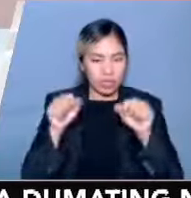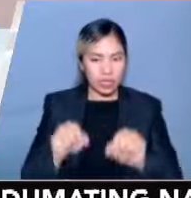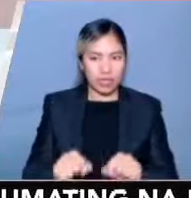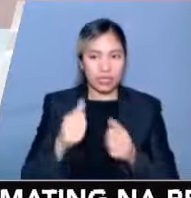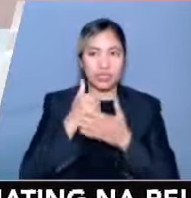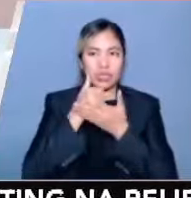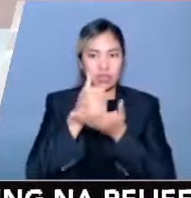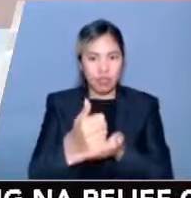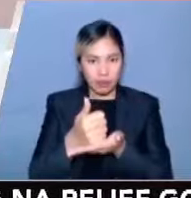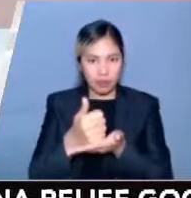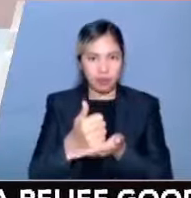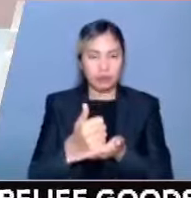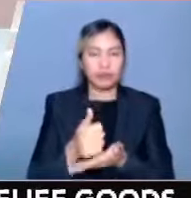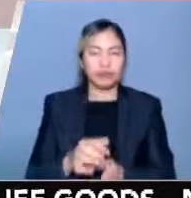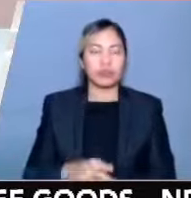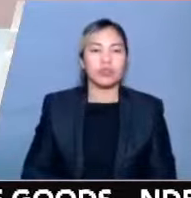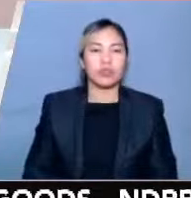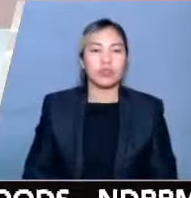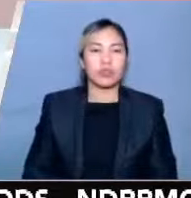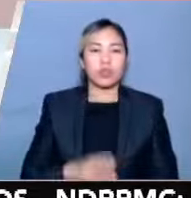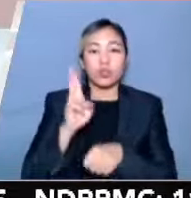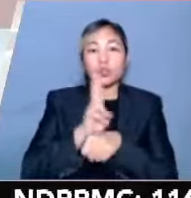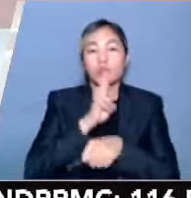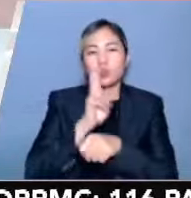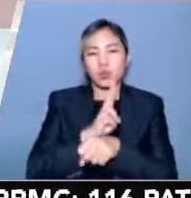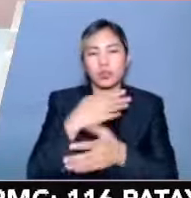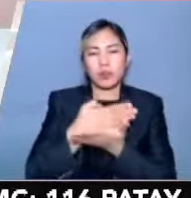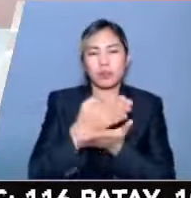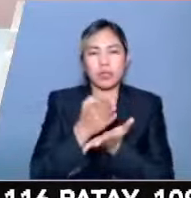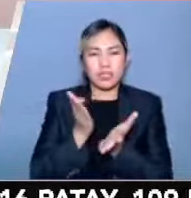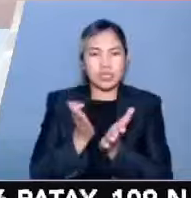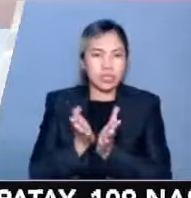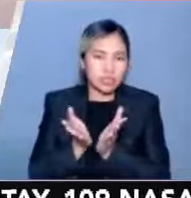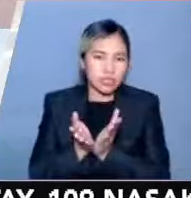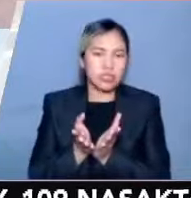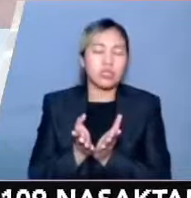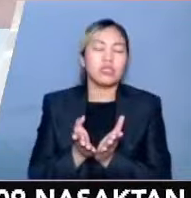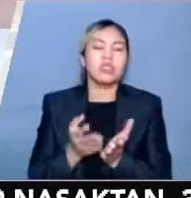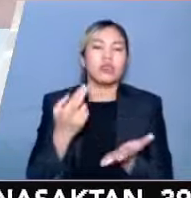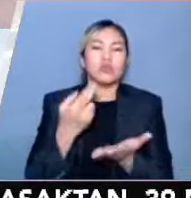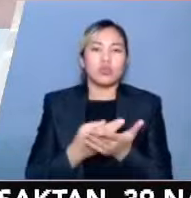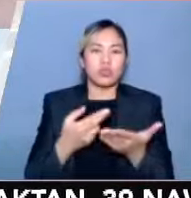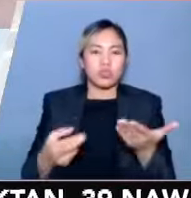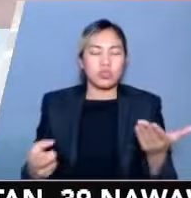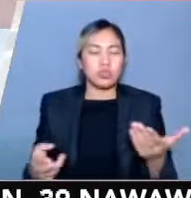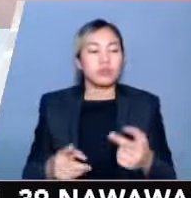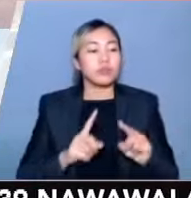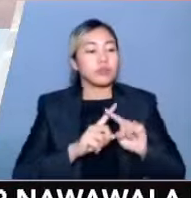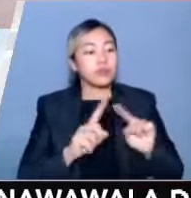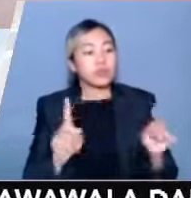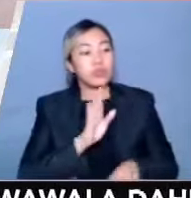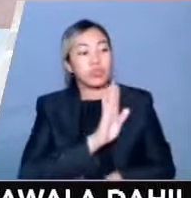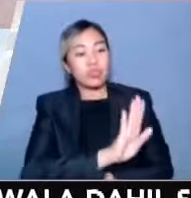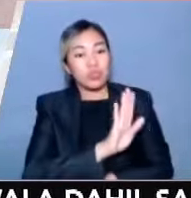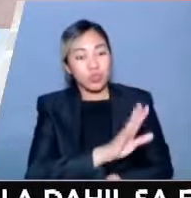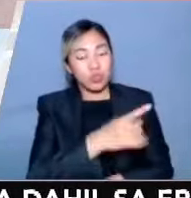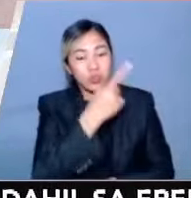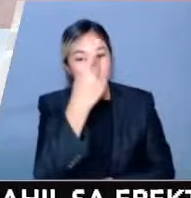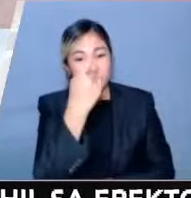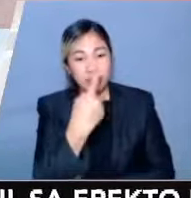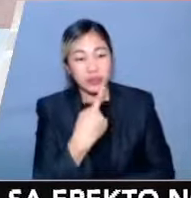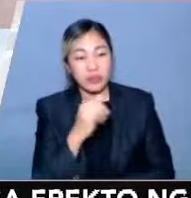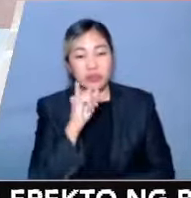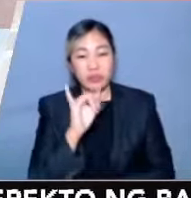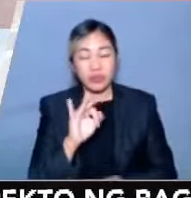yung mga resources nila. Pero going back to your question, Rafi, at least kung meron pa sila yung makakabalik na sa kanilang